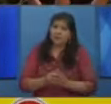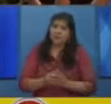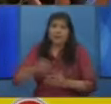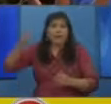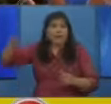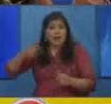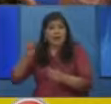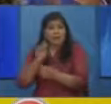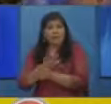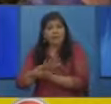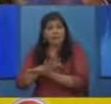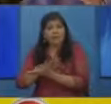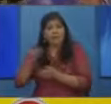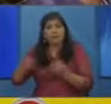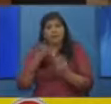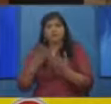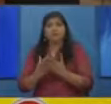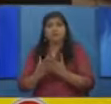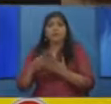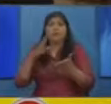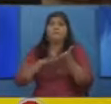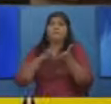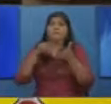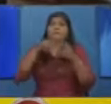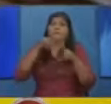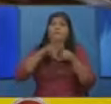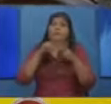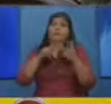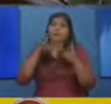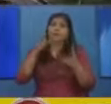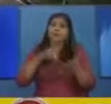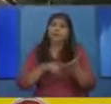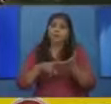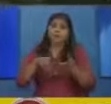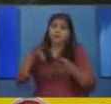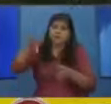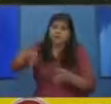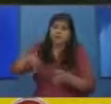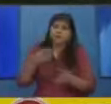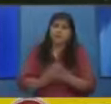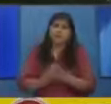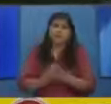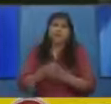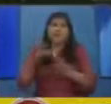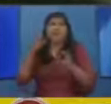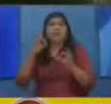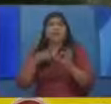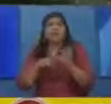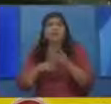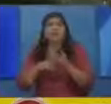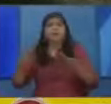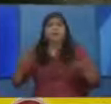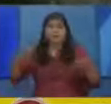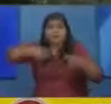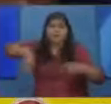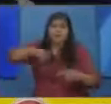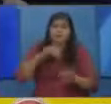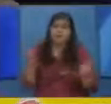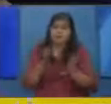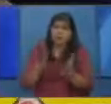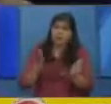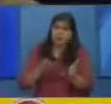भी जा रही है। मेक्सिको में एक जगह है ओहाका। इस इलाके में कई गांव ऐसे